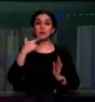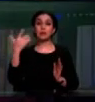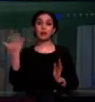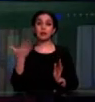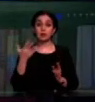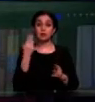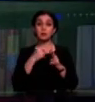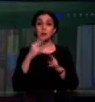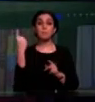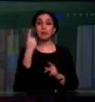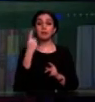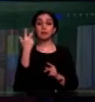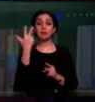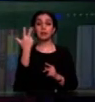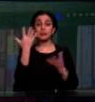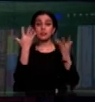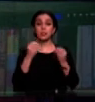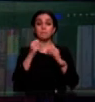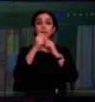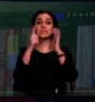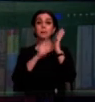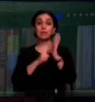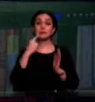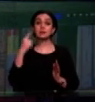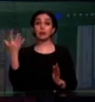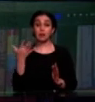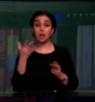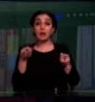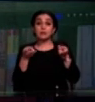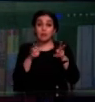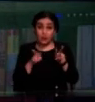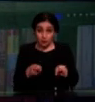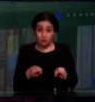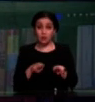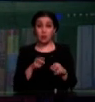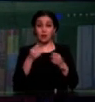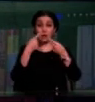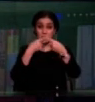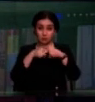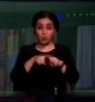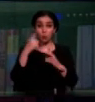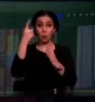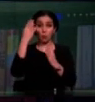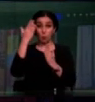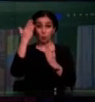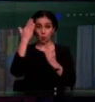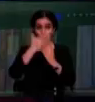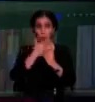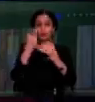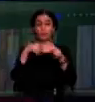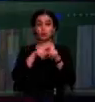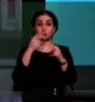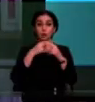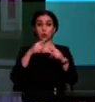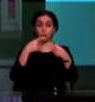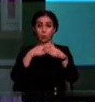дня по 17 докладов. Остальные распределены поровну между 4 и 5